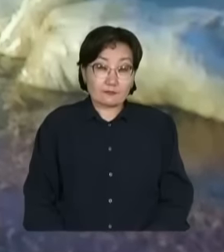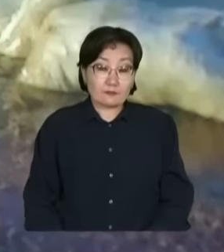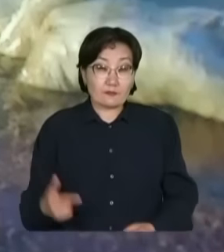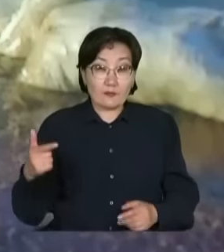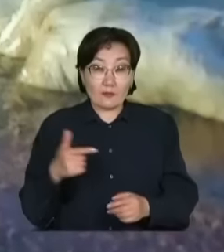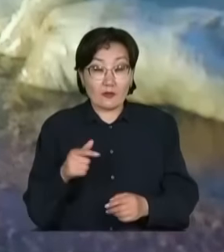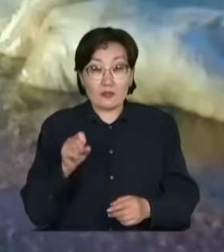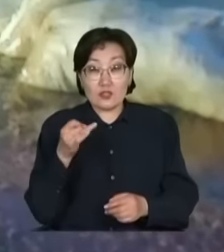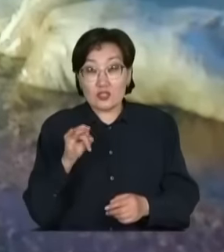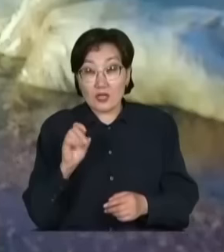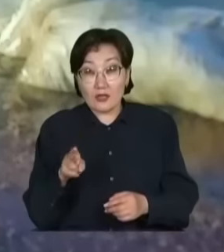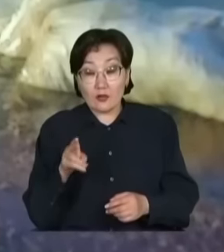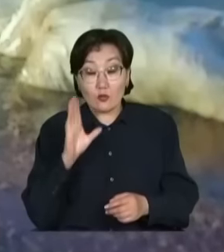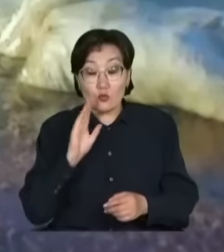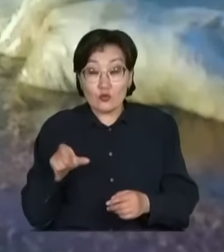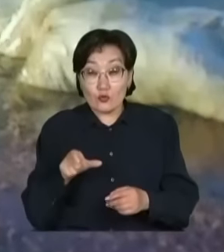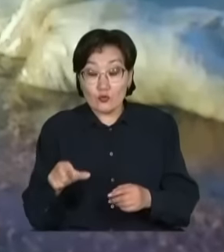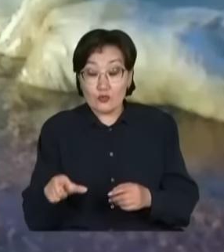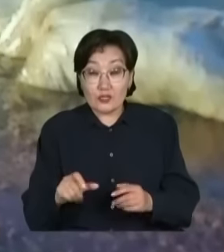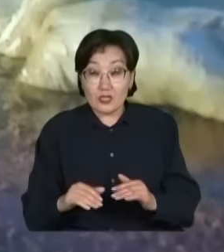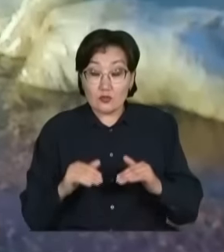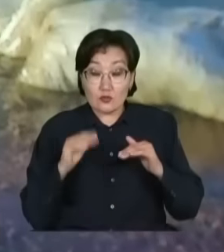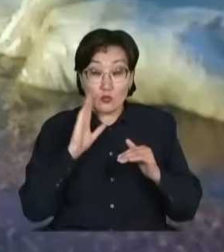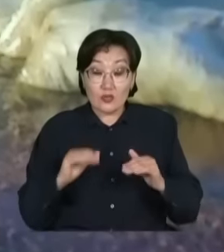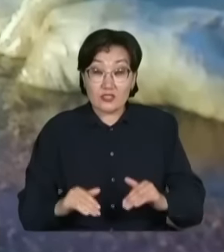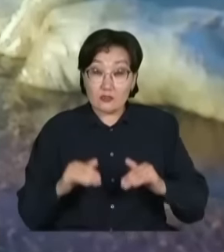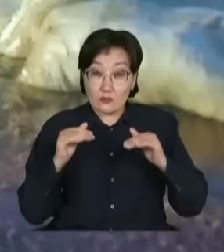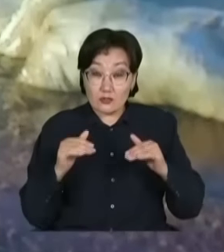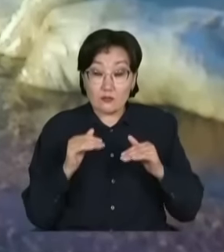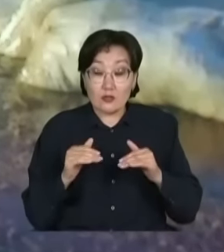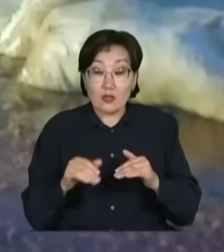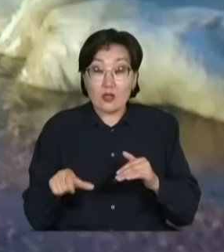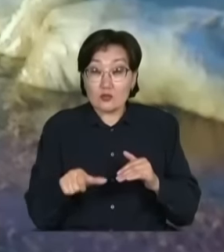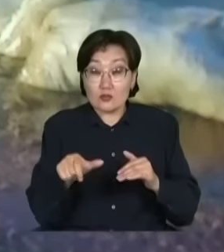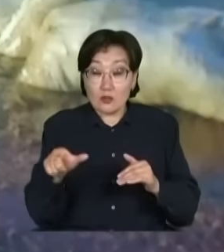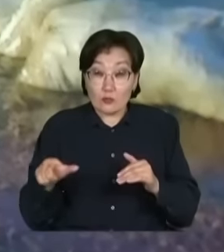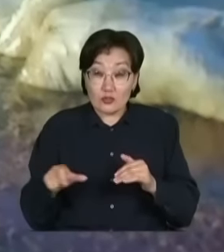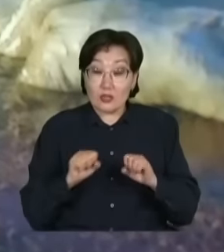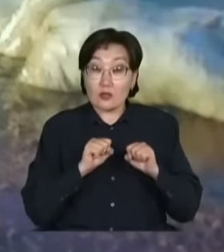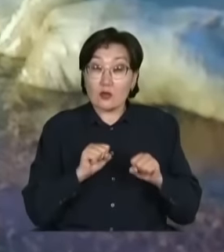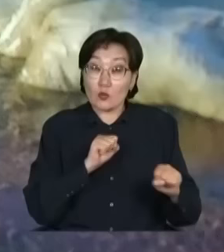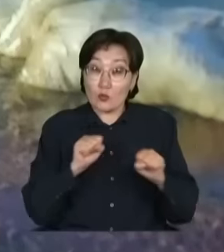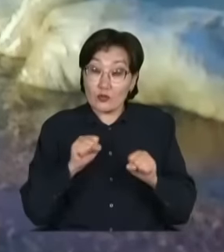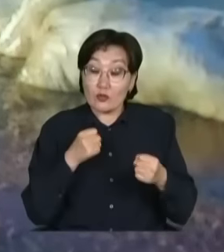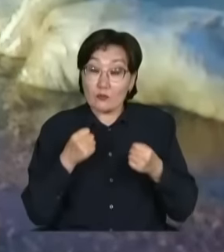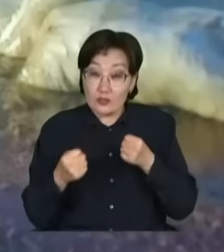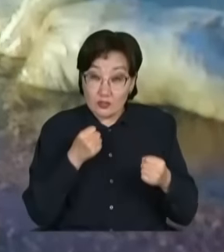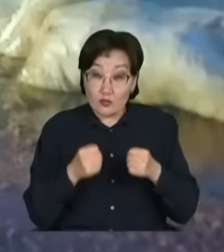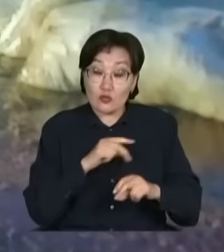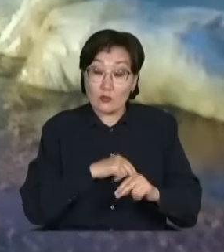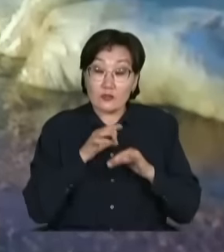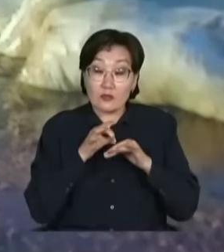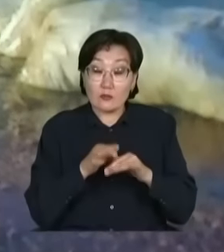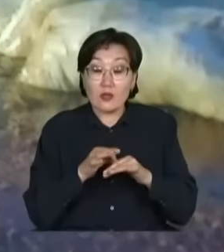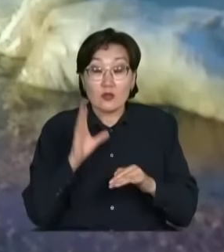Атырауда Жайық өзенінің су деңгейі қауіпті межеге дейін жетті. Қазір аймақта жағаны бекіту сынды қауіпсіздік жұмыстары күшейген, сондай-ақ су тасуы